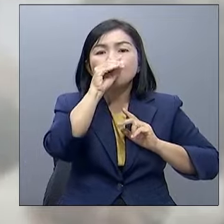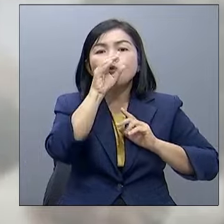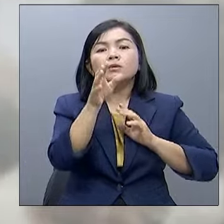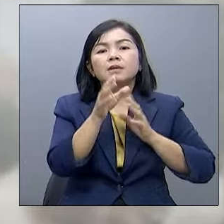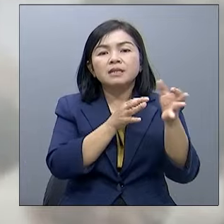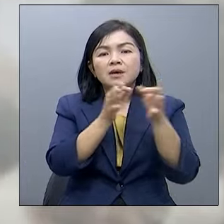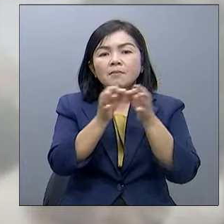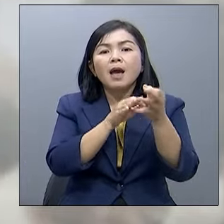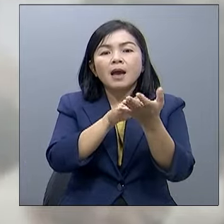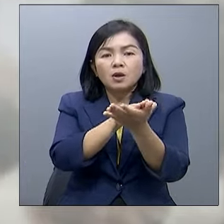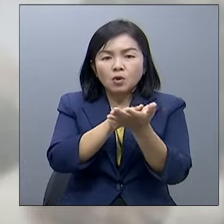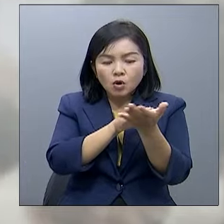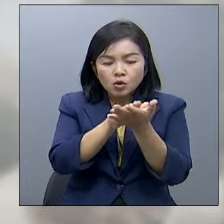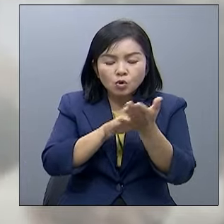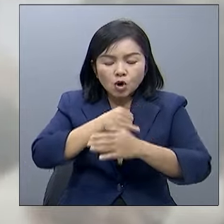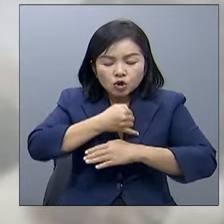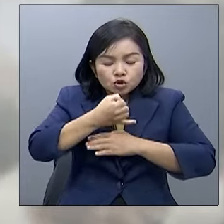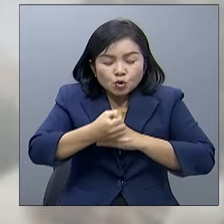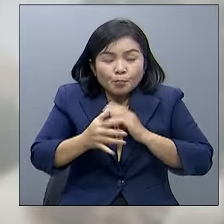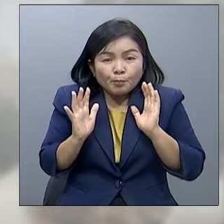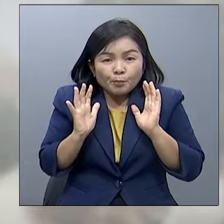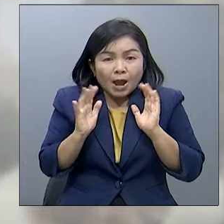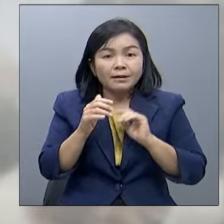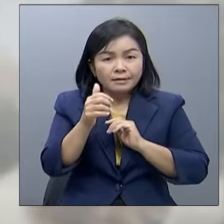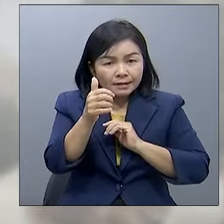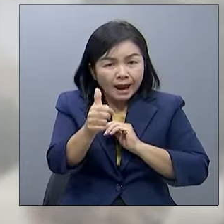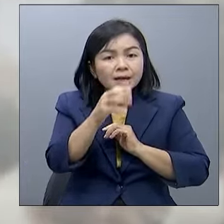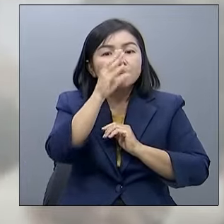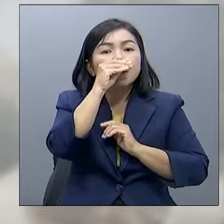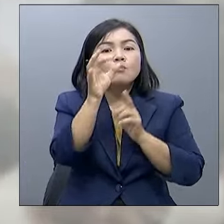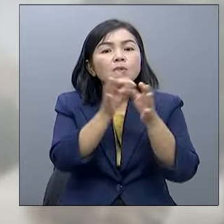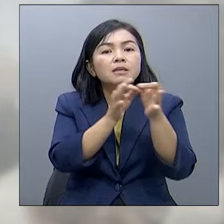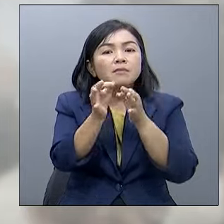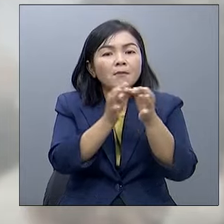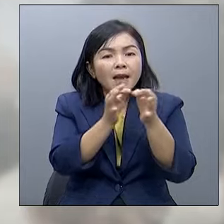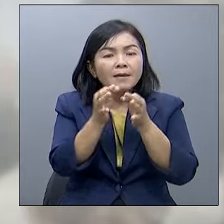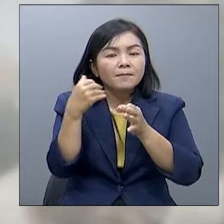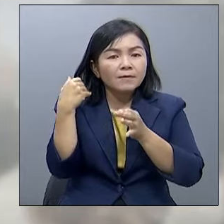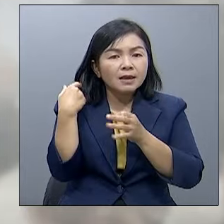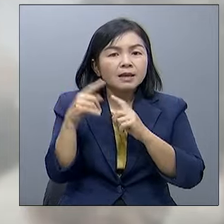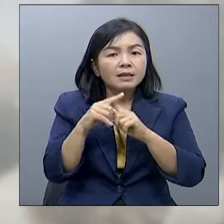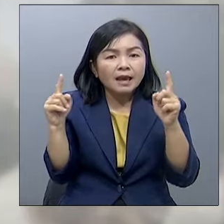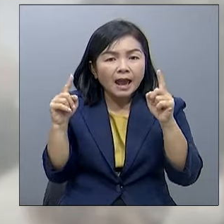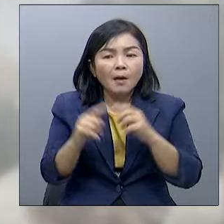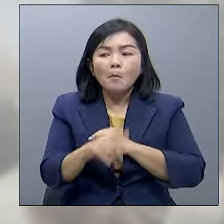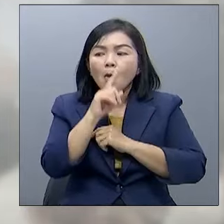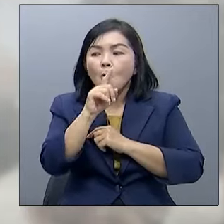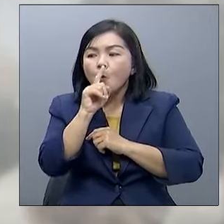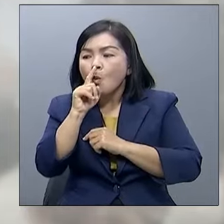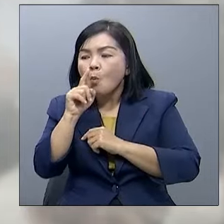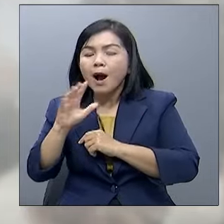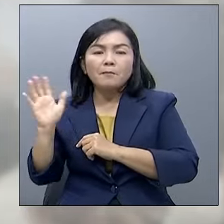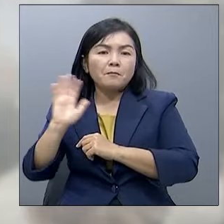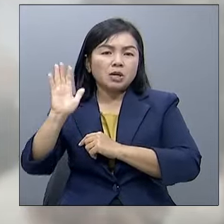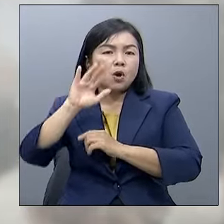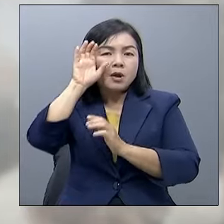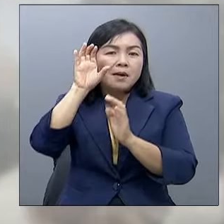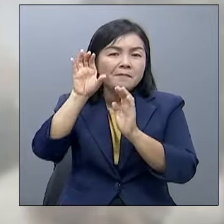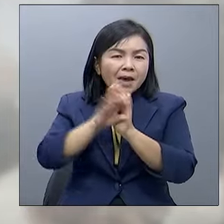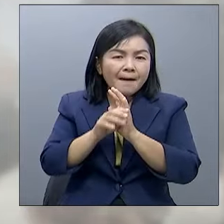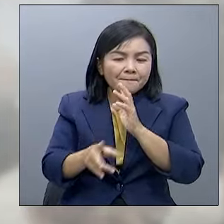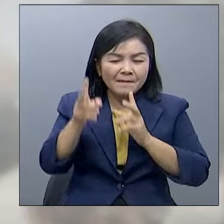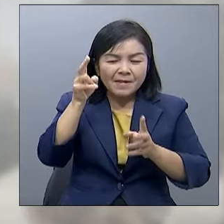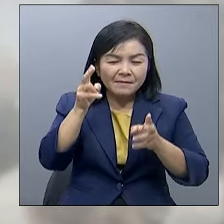ๆจริงๆเรื่องมันจะจบอยู่แล้วไอ้คำชี้แจงเนี่ยถ้ามันไม่ไปฟาดวัวฟาดกาใครมันไม่ไปเอารูปคนอื่นม